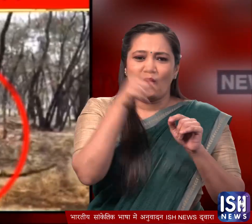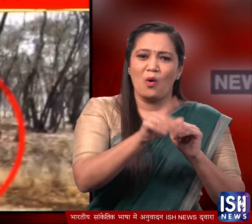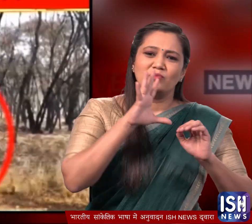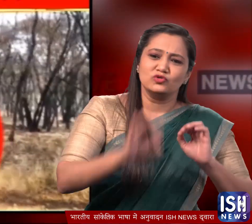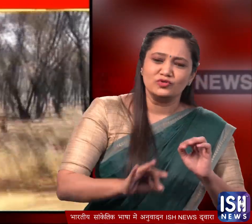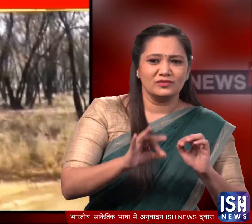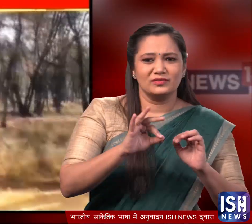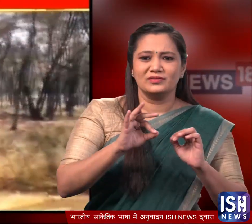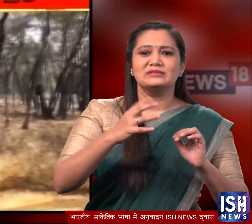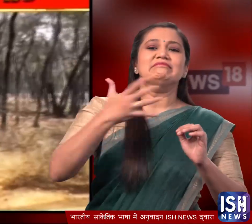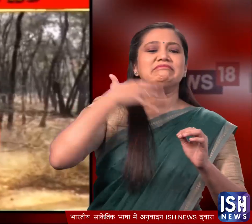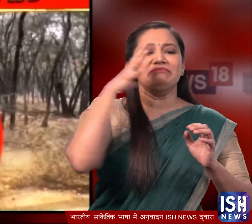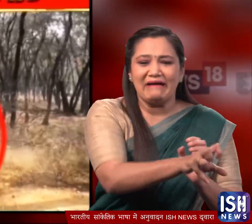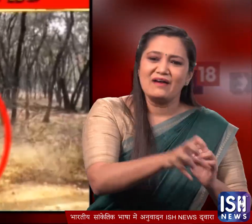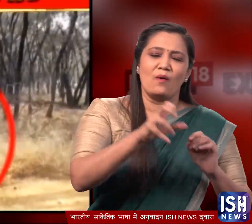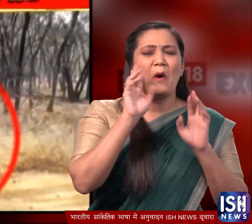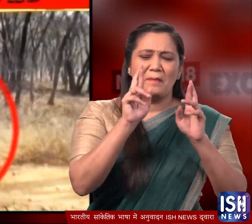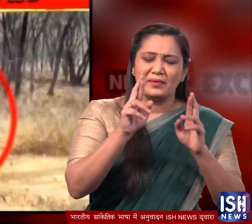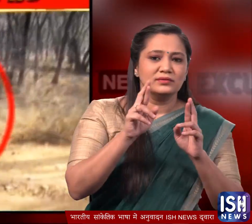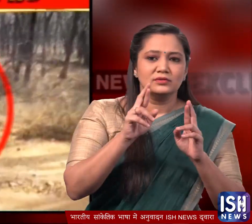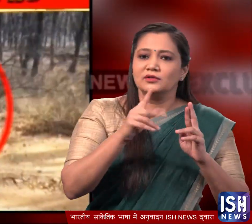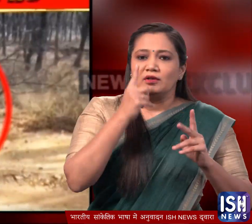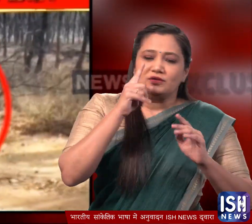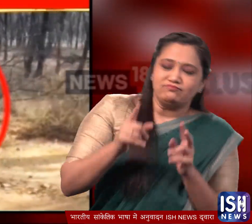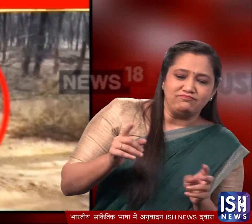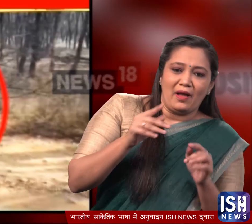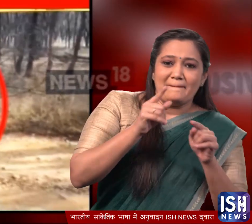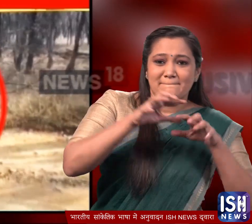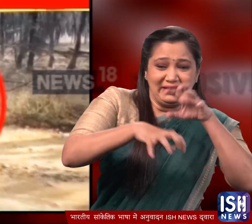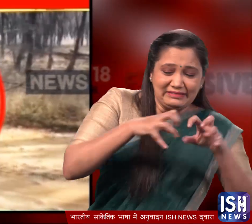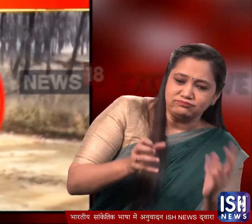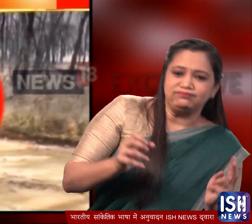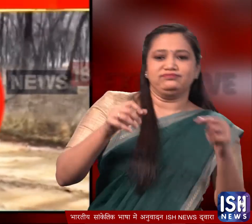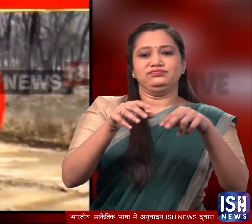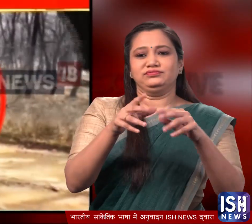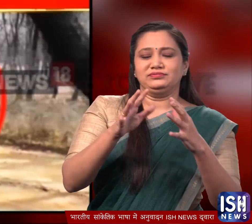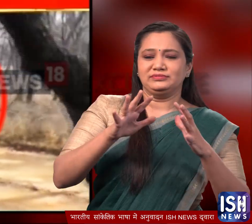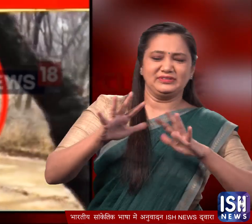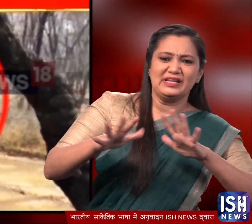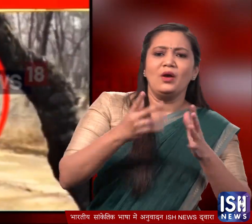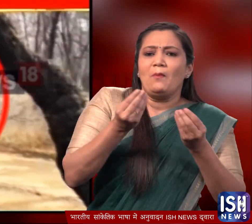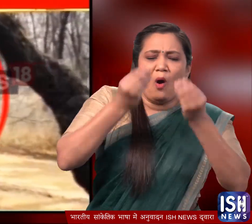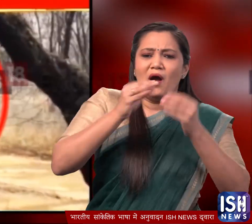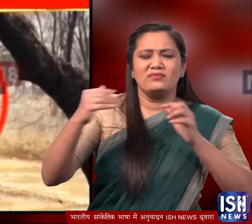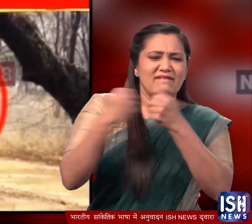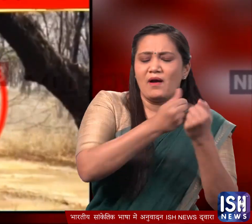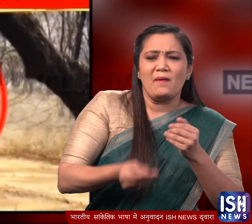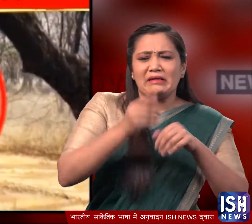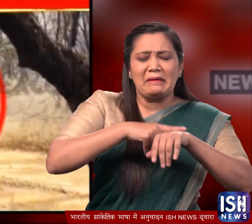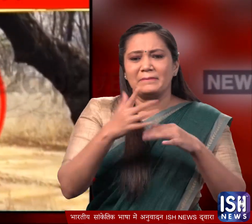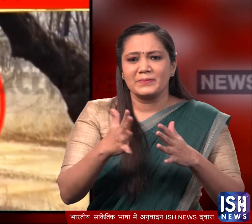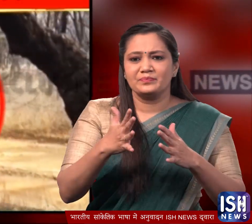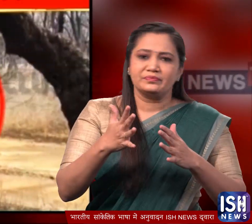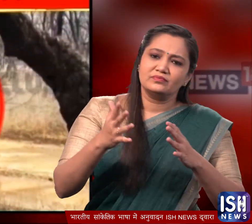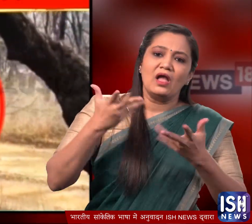इसके बाद तो लगा कि अब अगला वार उसकी गर्दन पर होगा। इस हमले को सहते हुए दूसरी बाघिन किसी तरह उठ खड़ी हुई। हालांकि वो ज्यादा देर तक